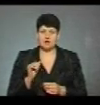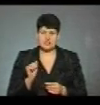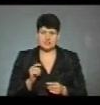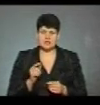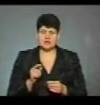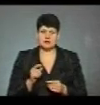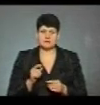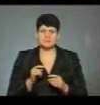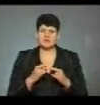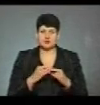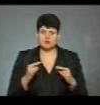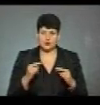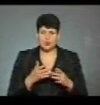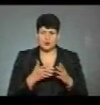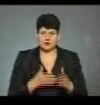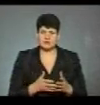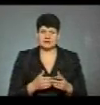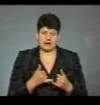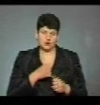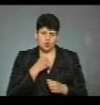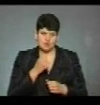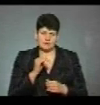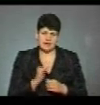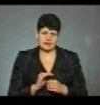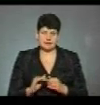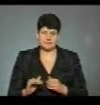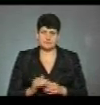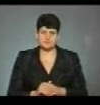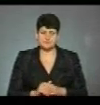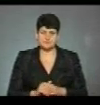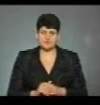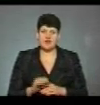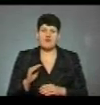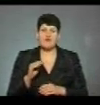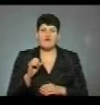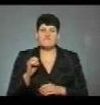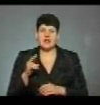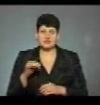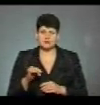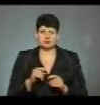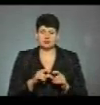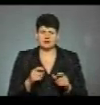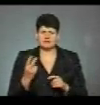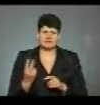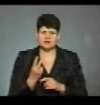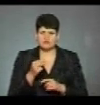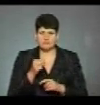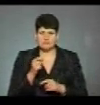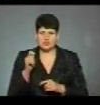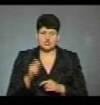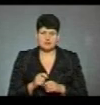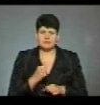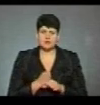столик, де ми розводимо лікарства як для дорослих, так і для маленьких діток. У фельдшерсько-акушерський пункт двічі на місяць приїжджатиме